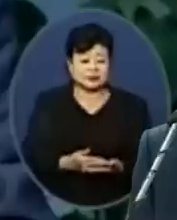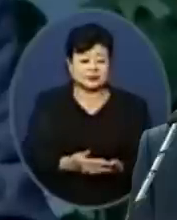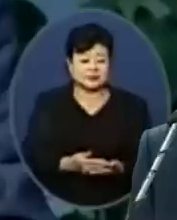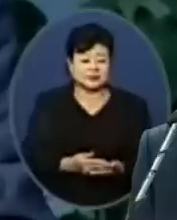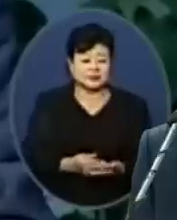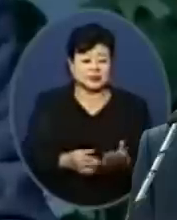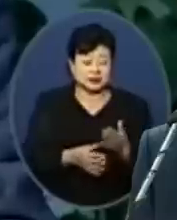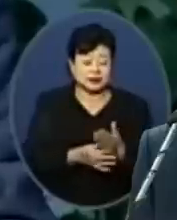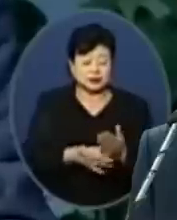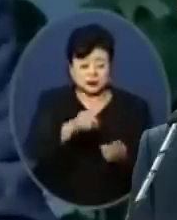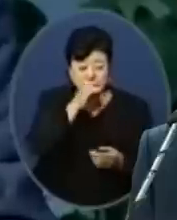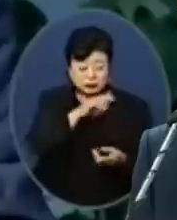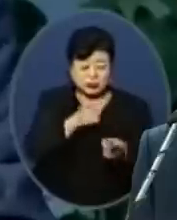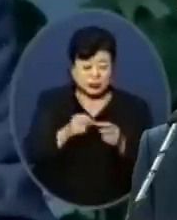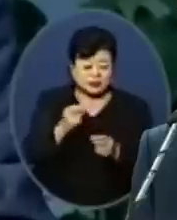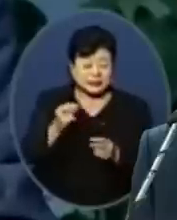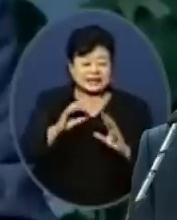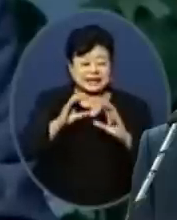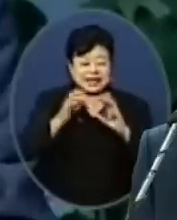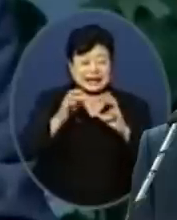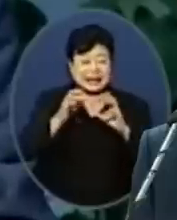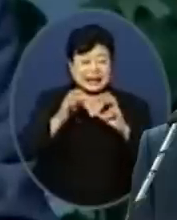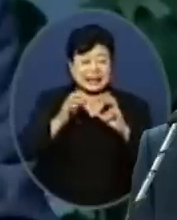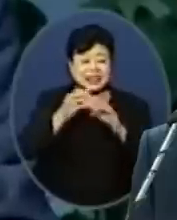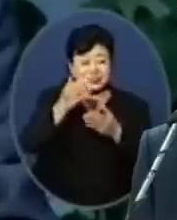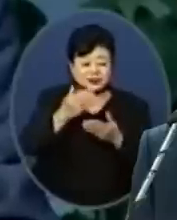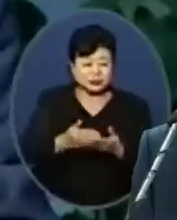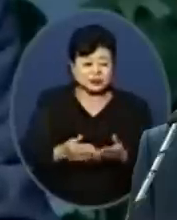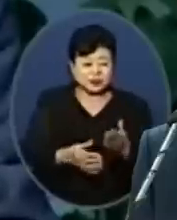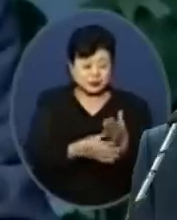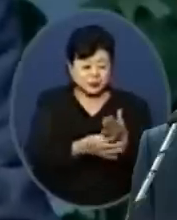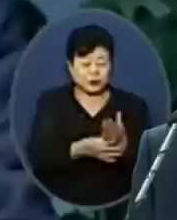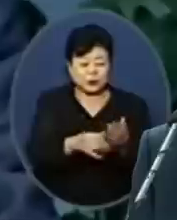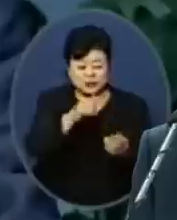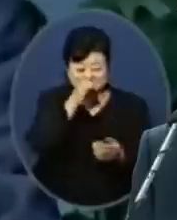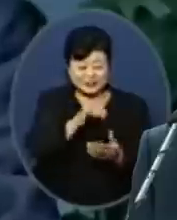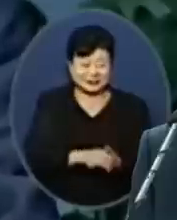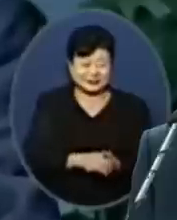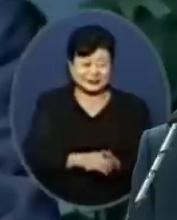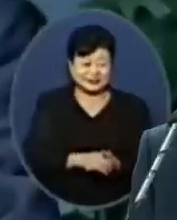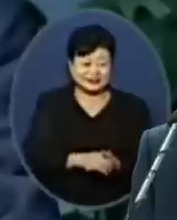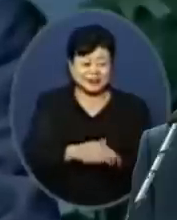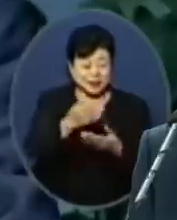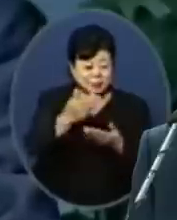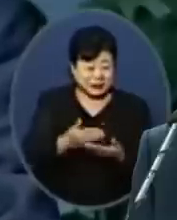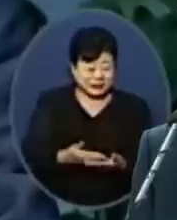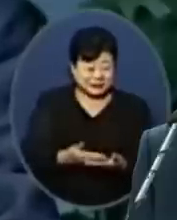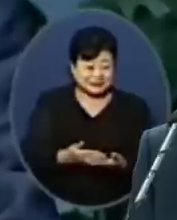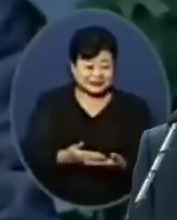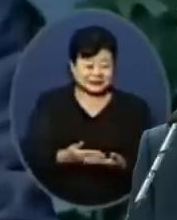들어있다. 부활 영생 천국을 주시는 상품권도 들어있으니 받아서